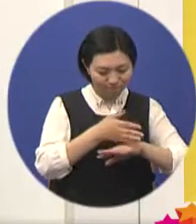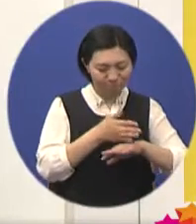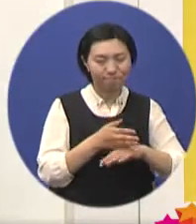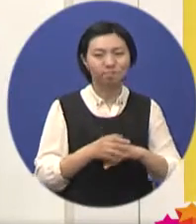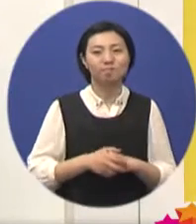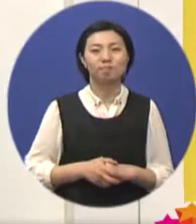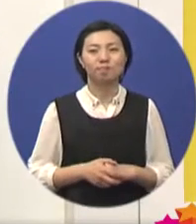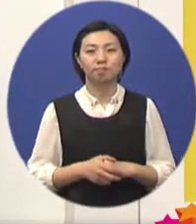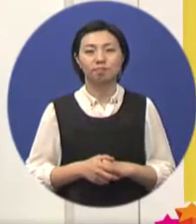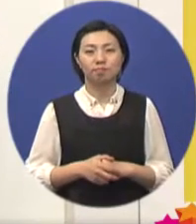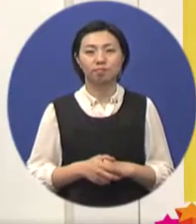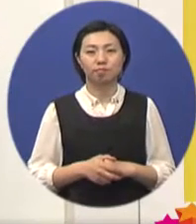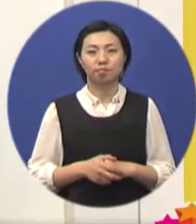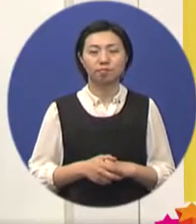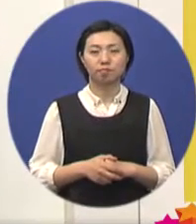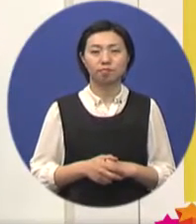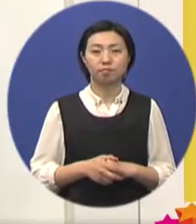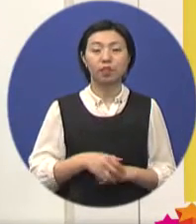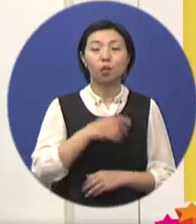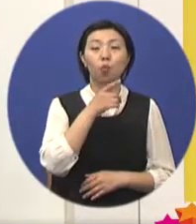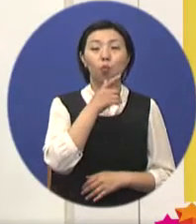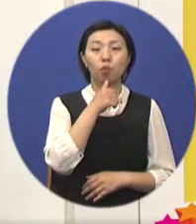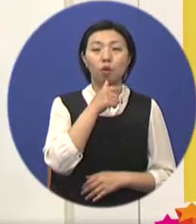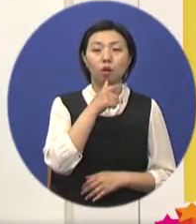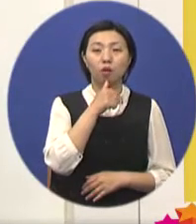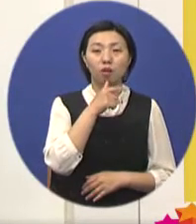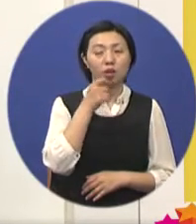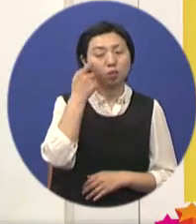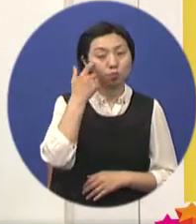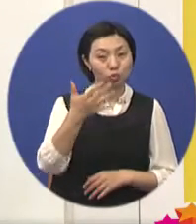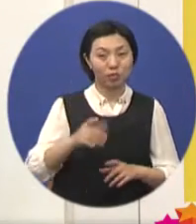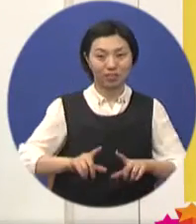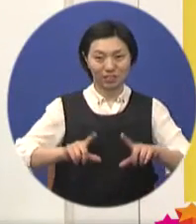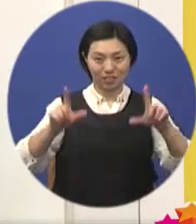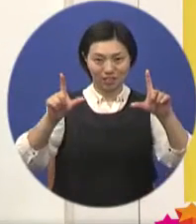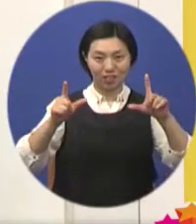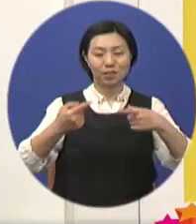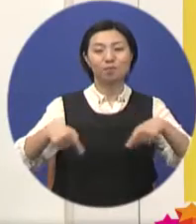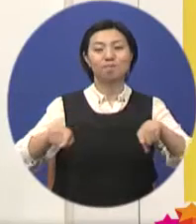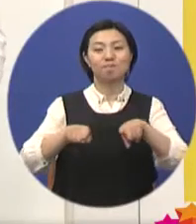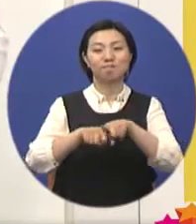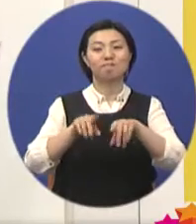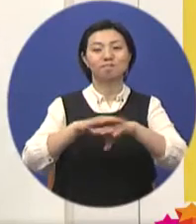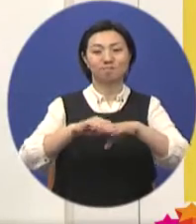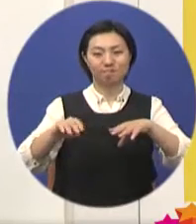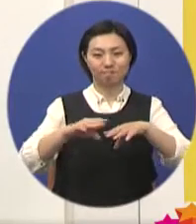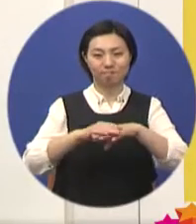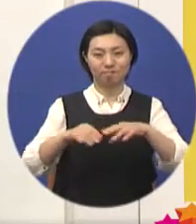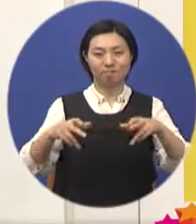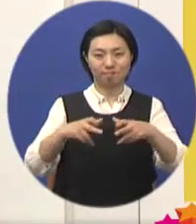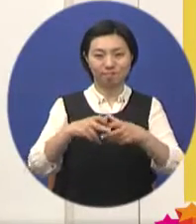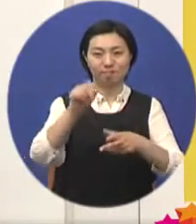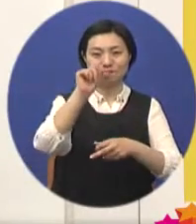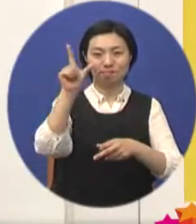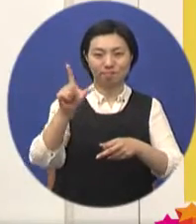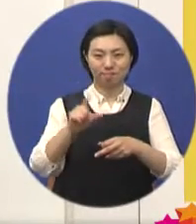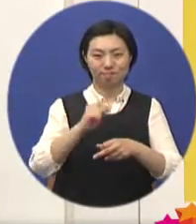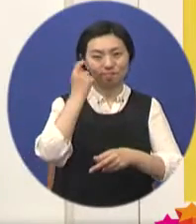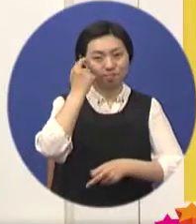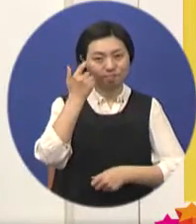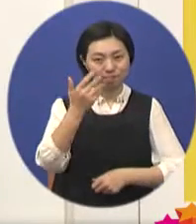네. 저는 자, 뭐 어떻게 보답을 월요일입니다. 퀴즈가 있는 날이죠. 함께 풀어볼까요? 네. 장애인의